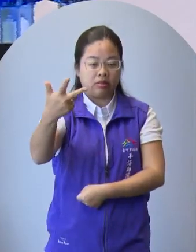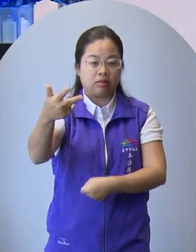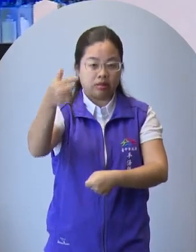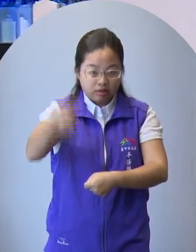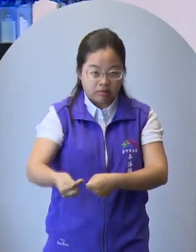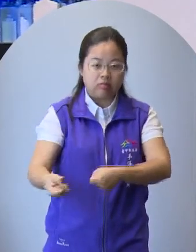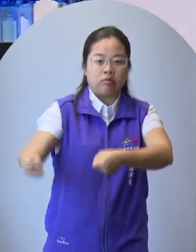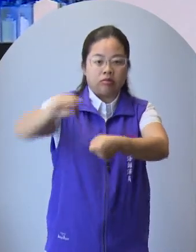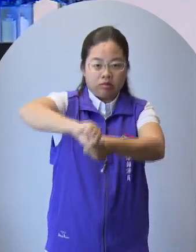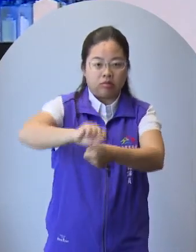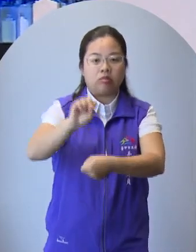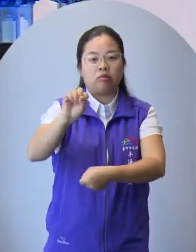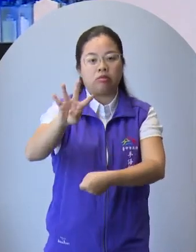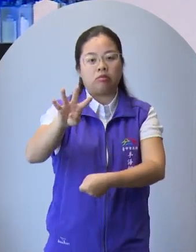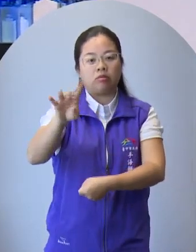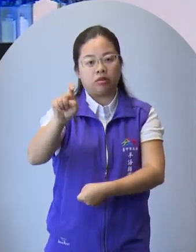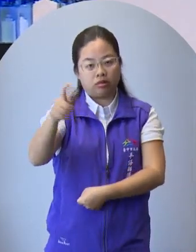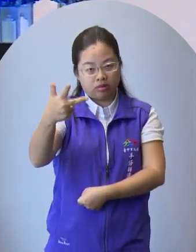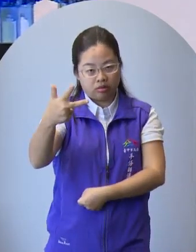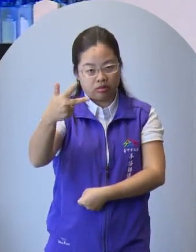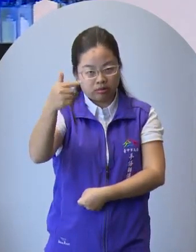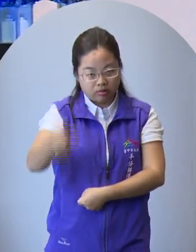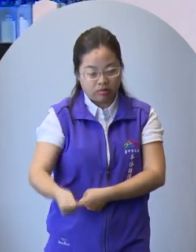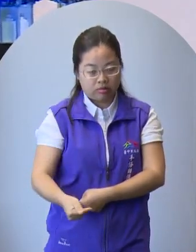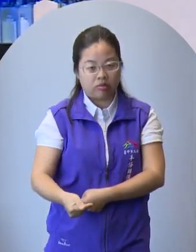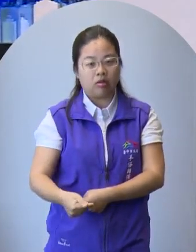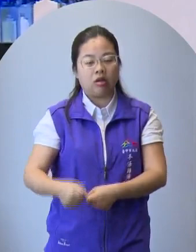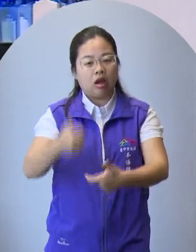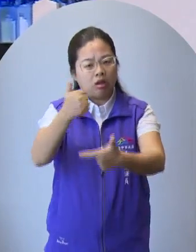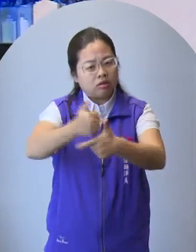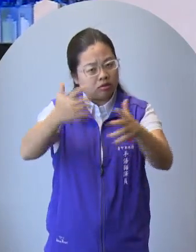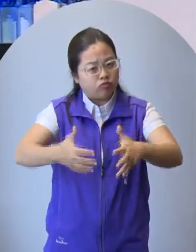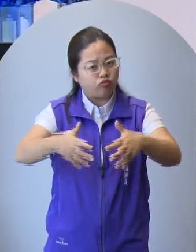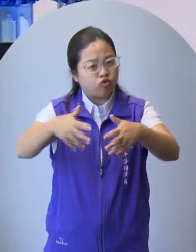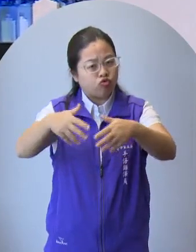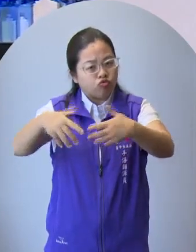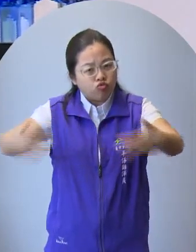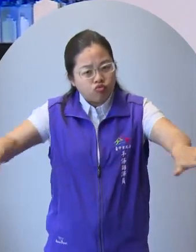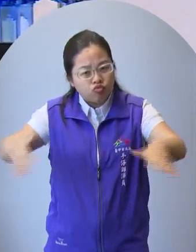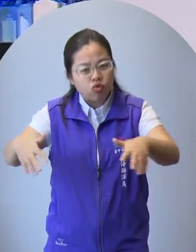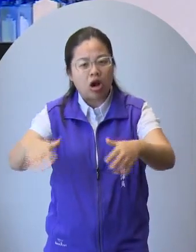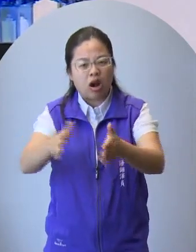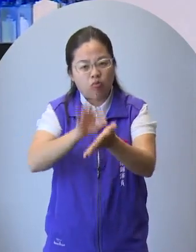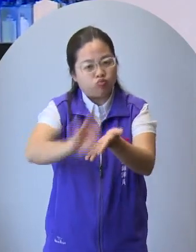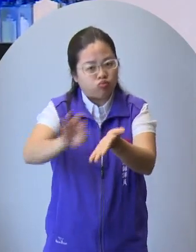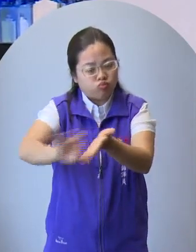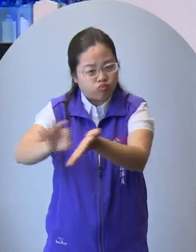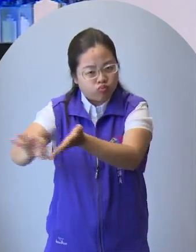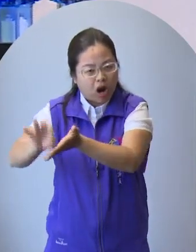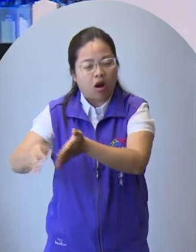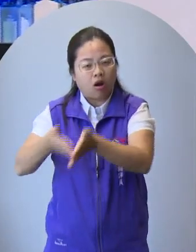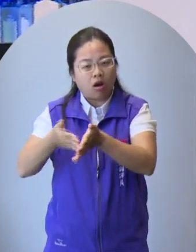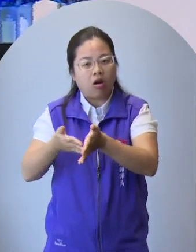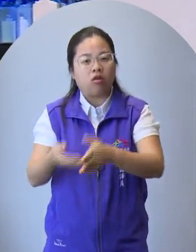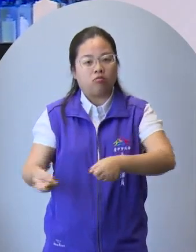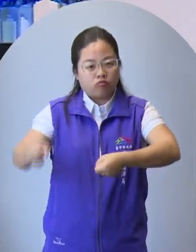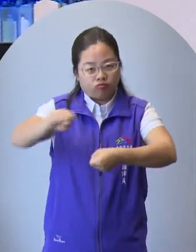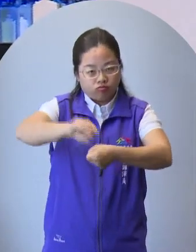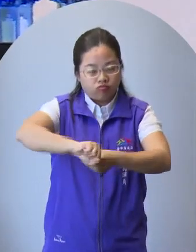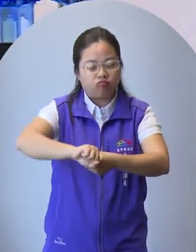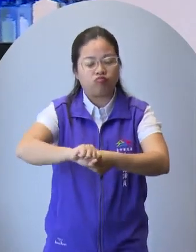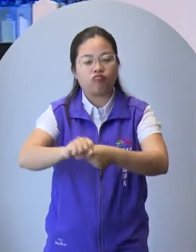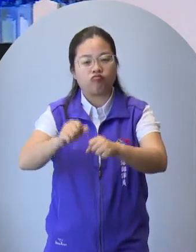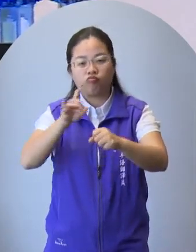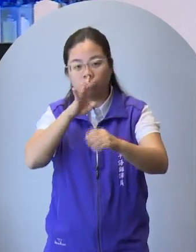417亿啊的预算规模，就是我们会多建设啊，那多支出，那增加市民的一个建设跟福